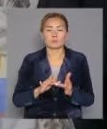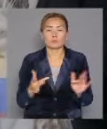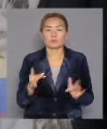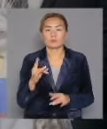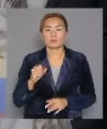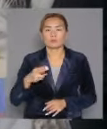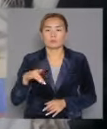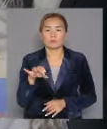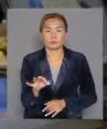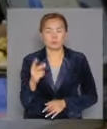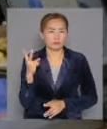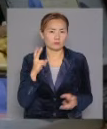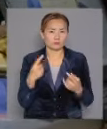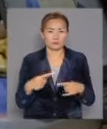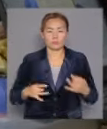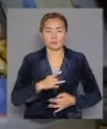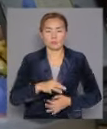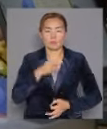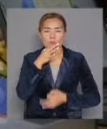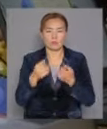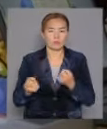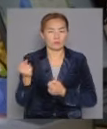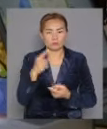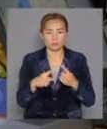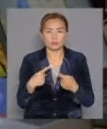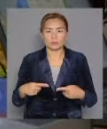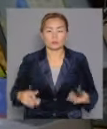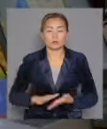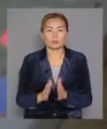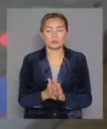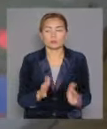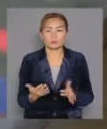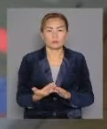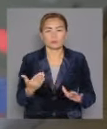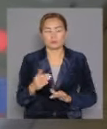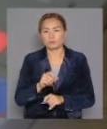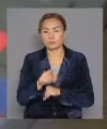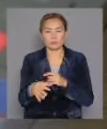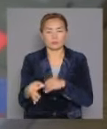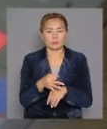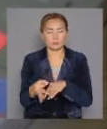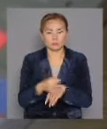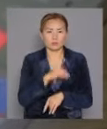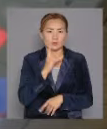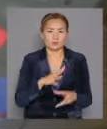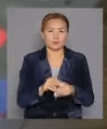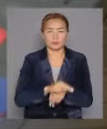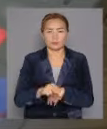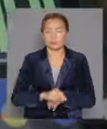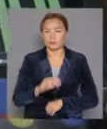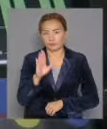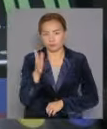радио тыңдарманның көкейінде жүрген сұрақтарға жауап беруге, түрлі жағдаяттар алдында таңдауда тұрған жас буынға жол